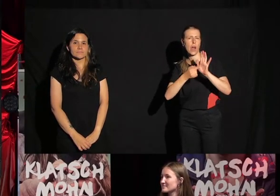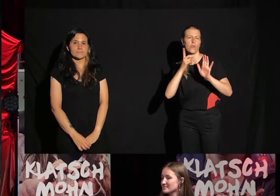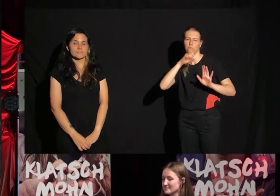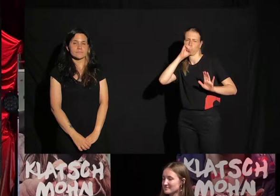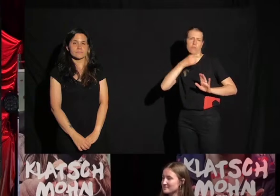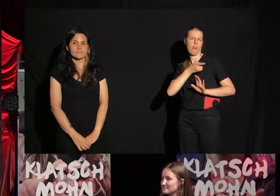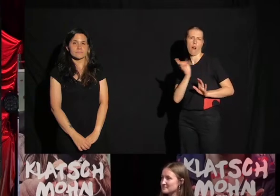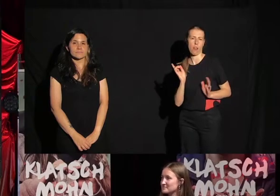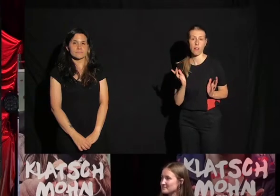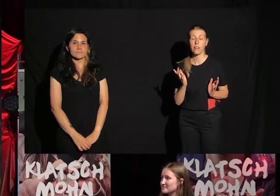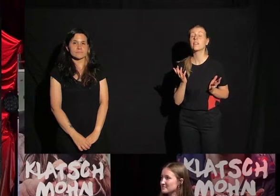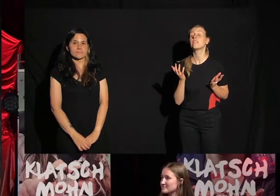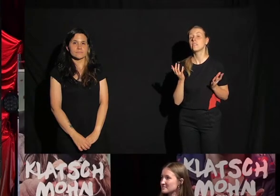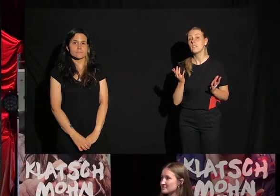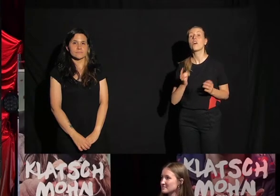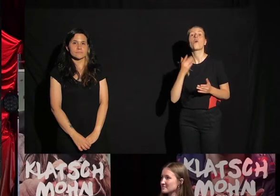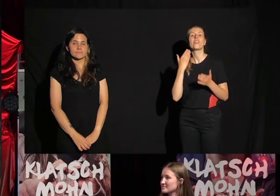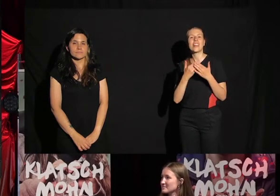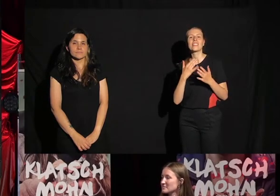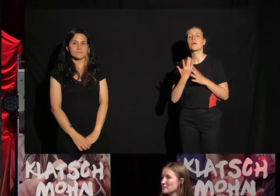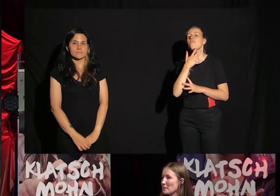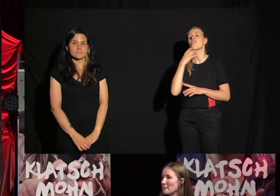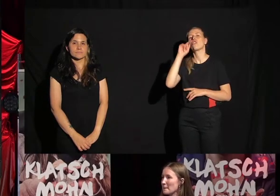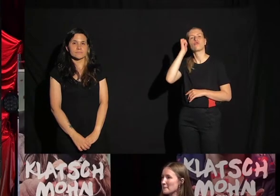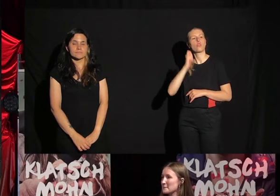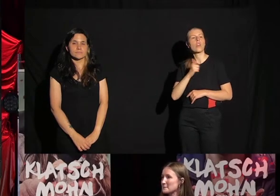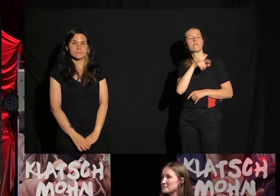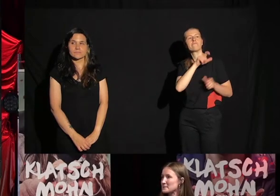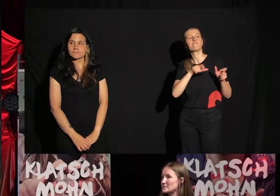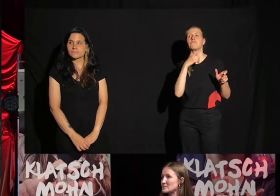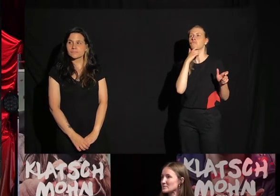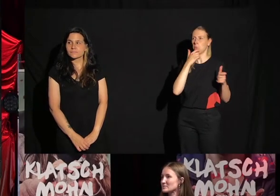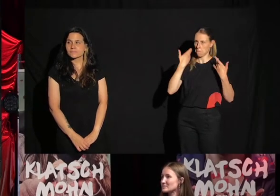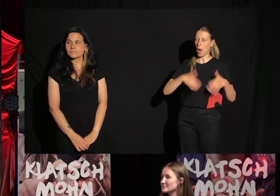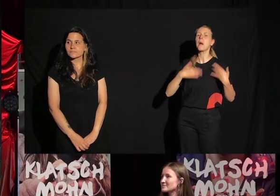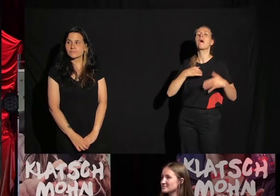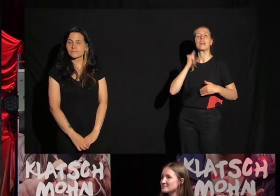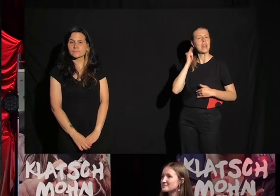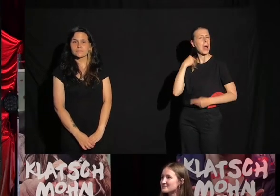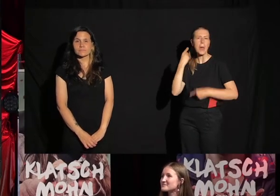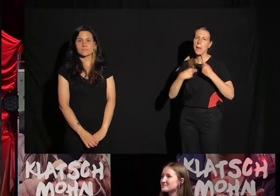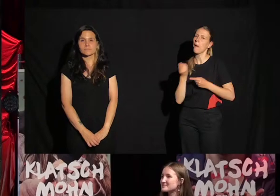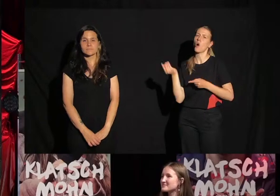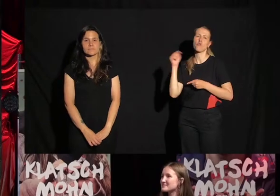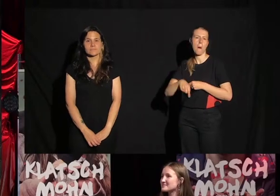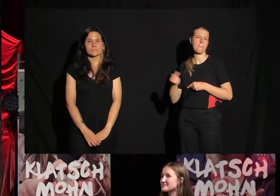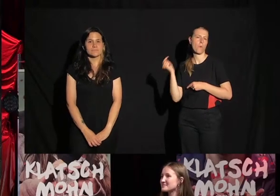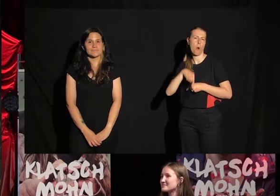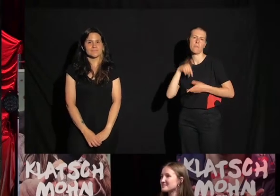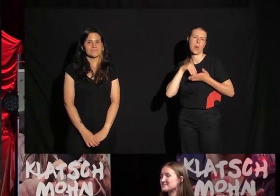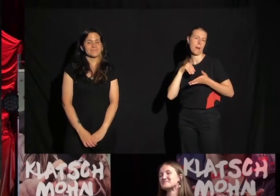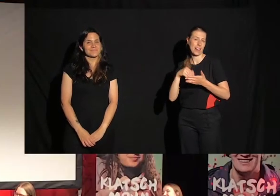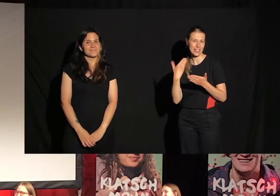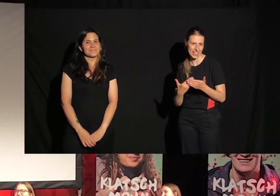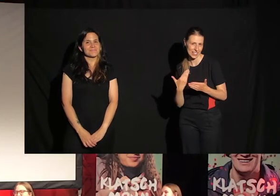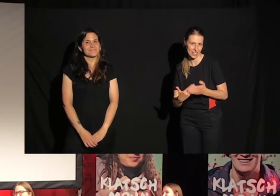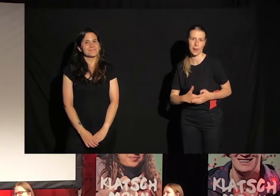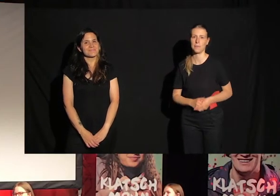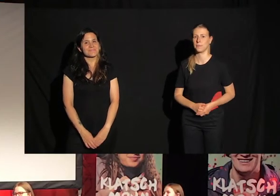viele Studierende, die jetzt auch in den letzten Jahren mitgemacht haben, immer und immer wieder herzukommen. Das ist sehr schön,